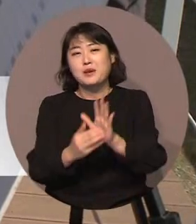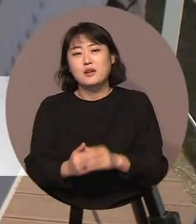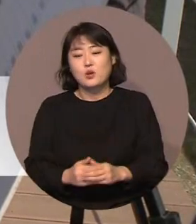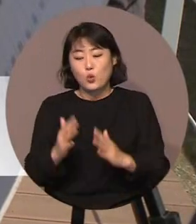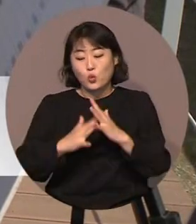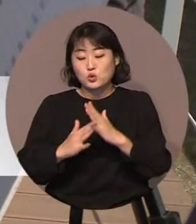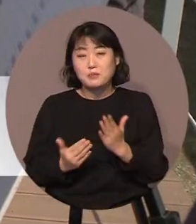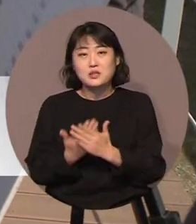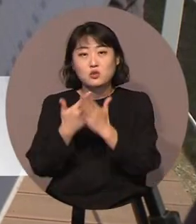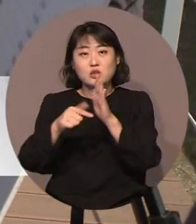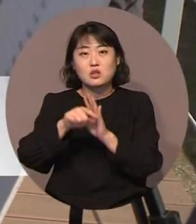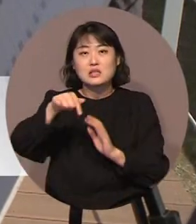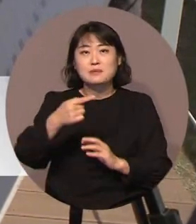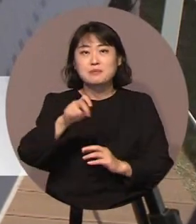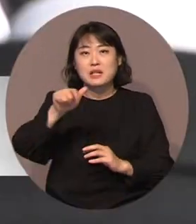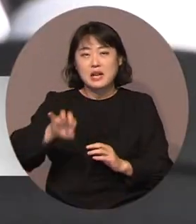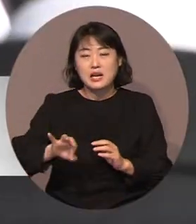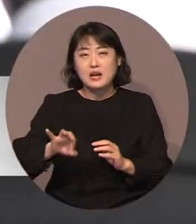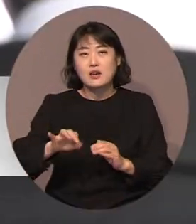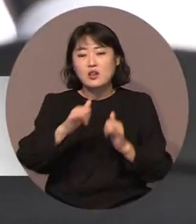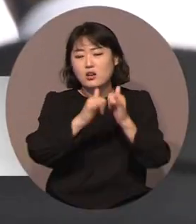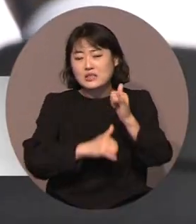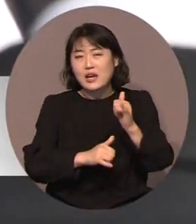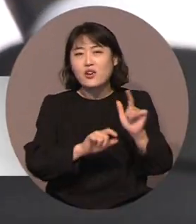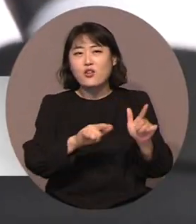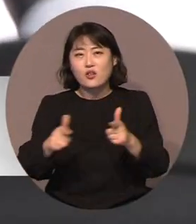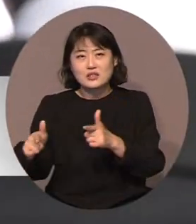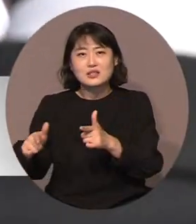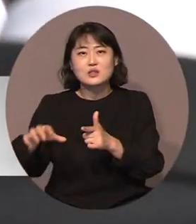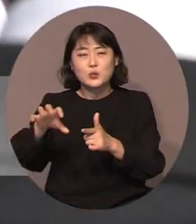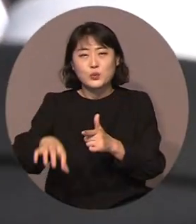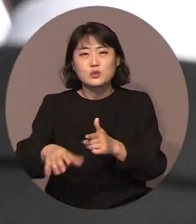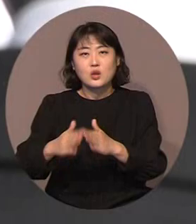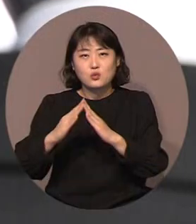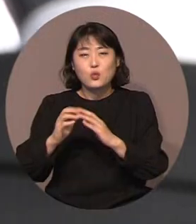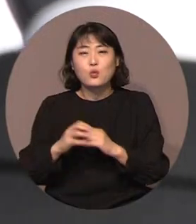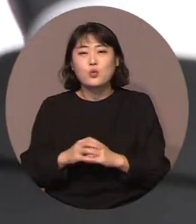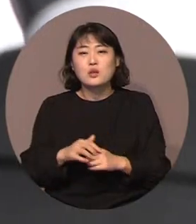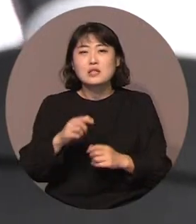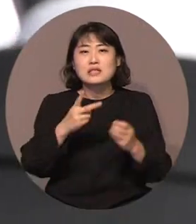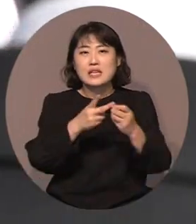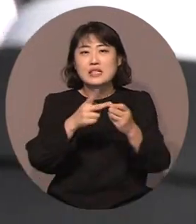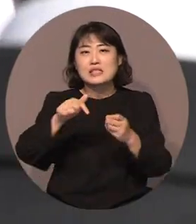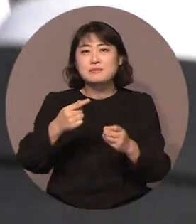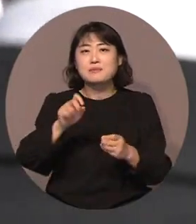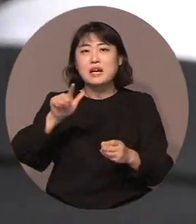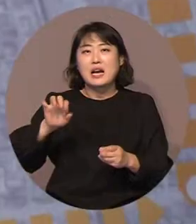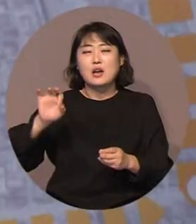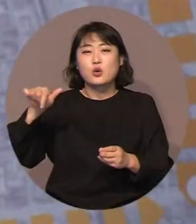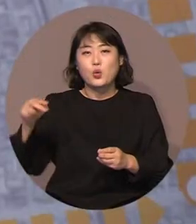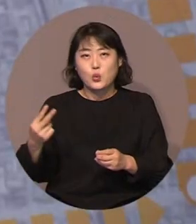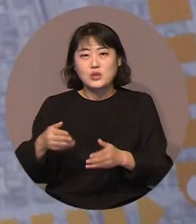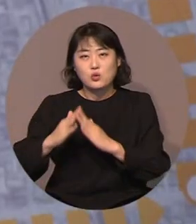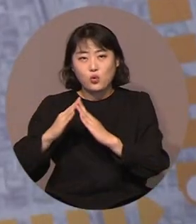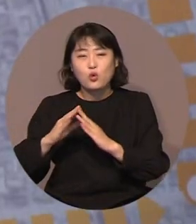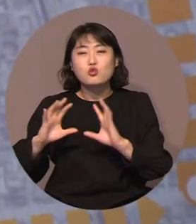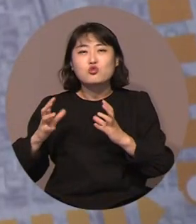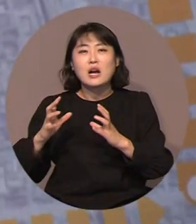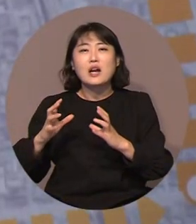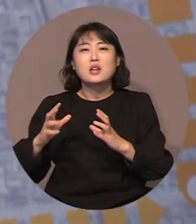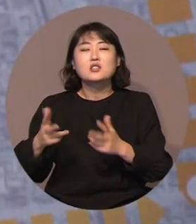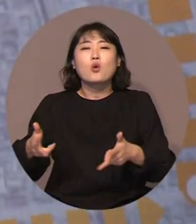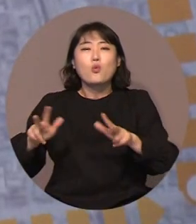위해 금강권 역사 문화관광 플랫폼을 구축하고 제2금강교 건설과 금강지구 국가정원 조성